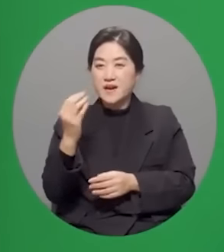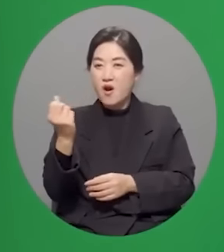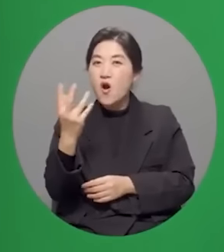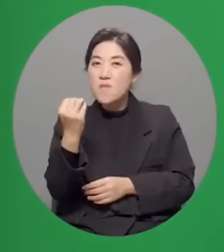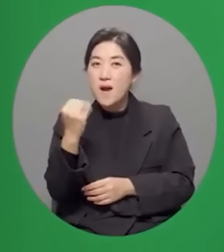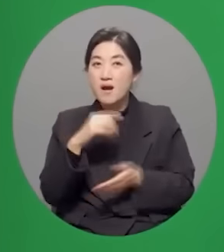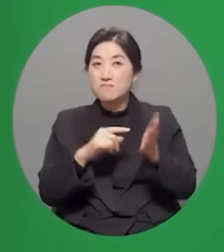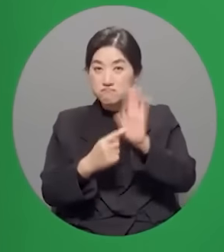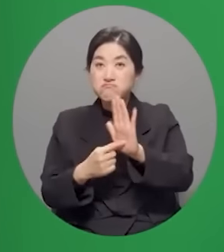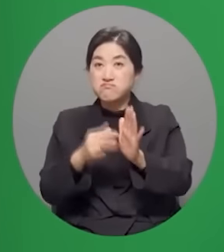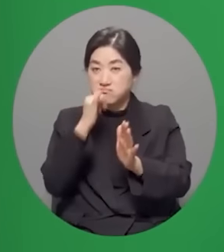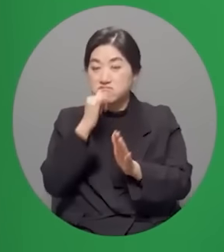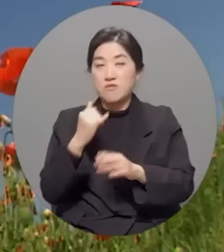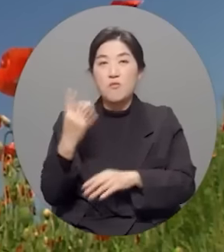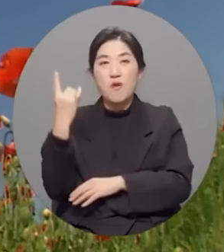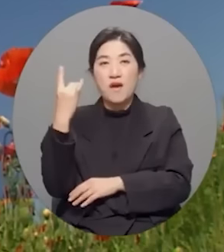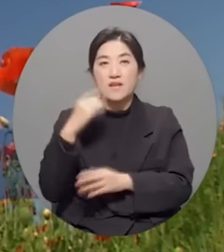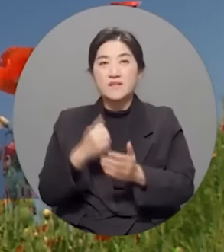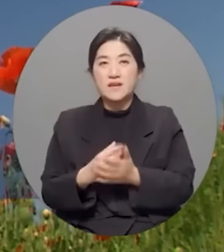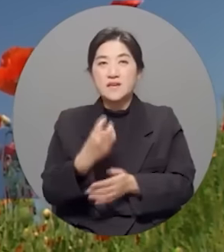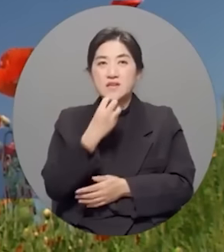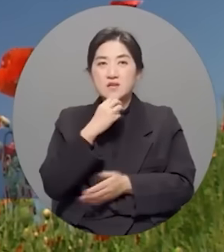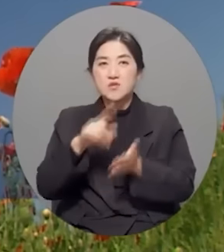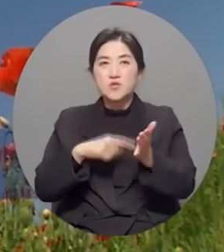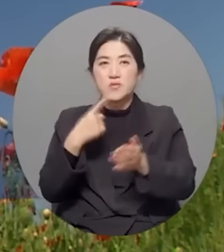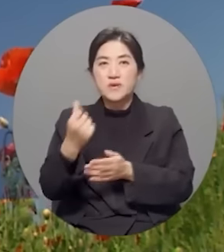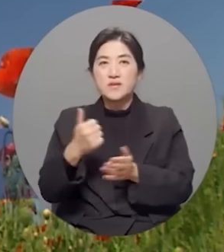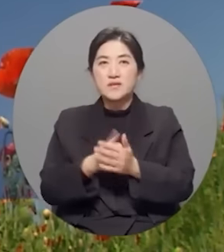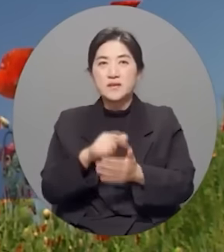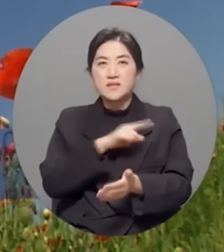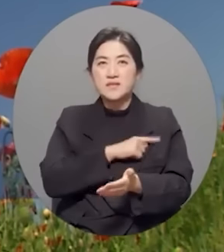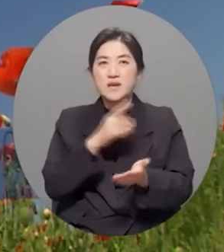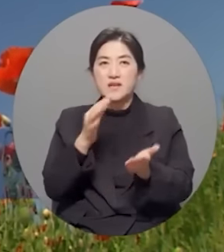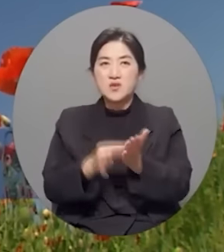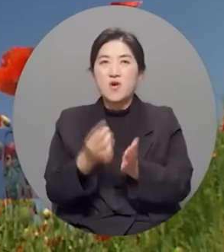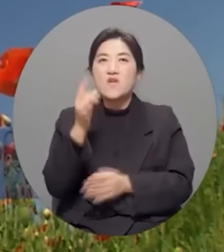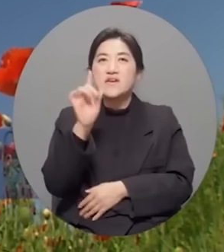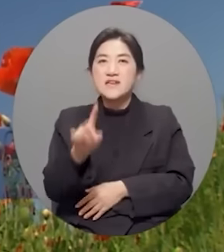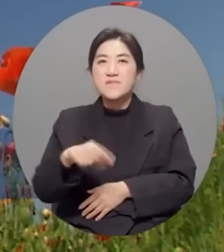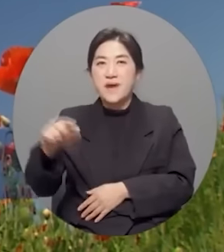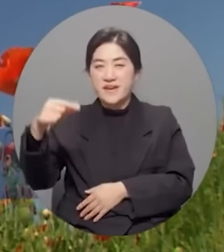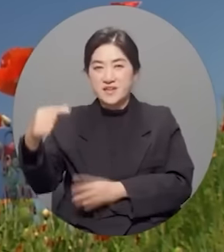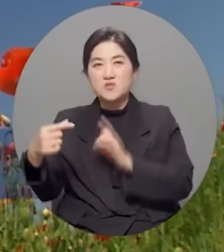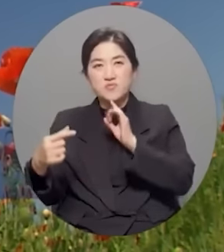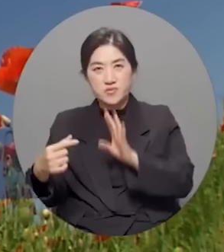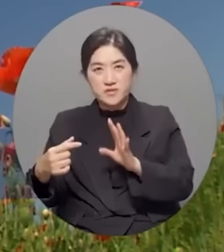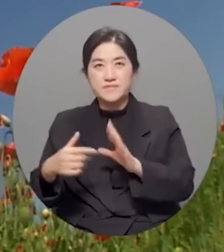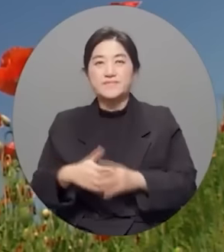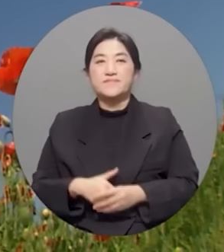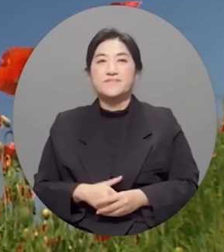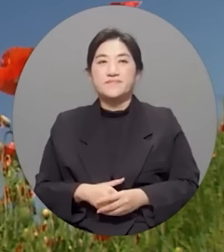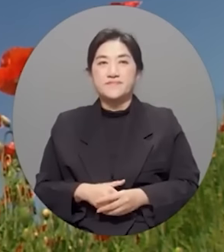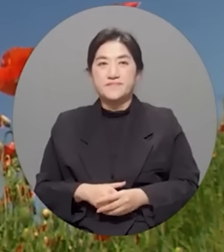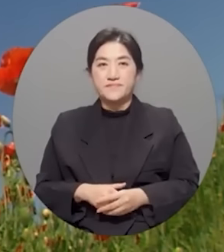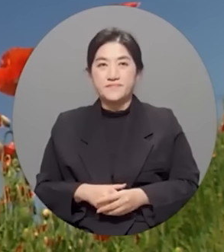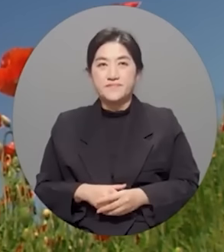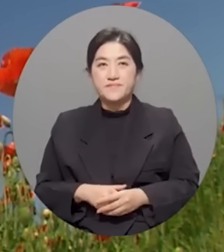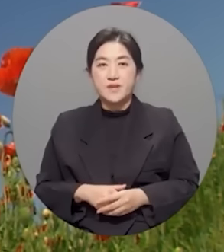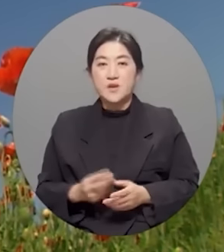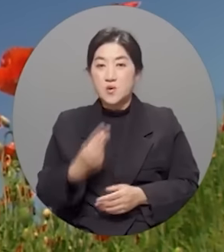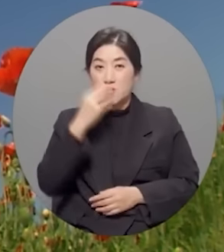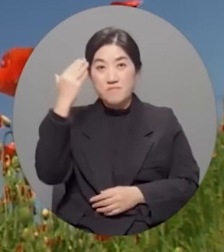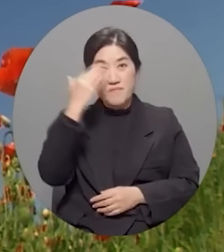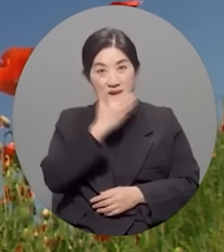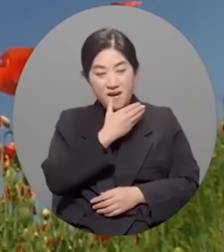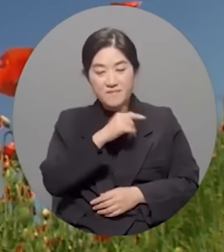종 해왔 일입니다 서울의 초미세먼지 농도 최저값이 1마에 불가할 정도였습니다 공기질이